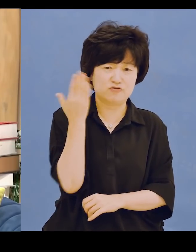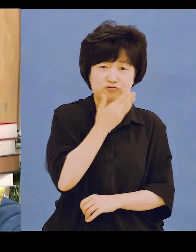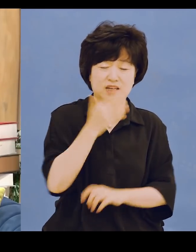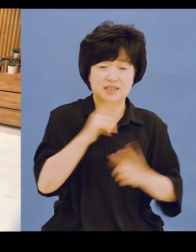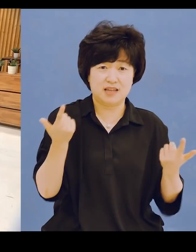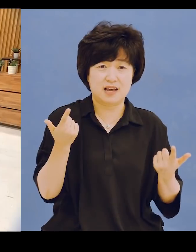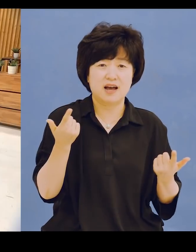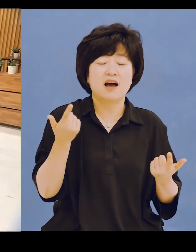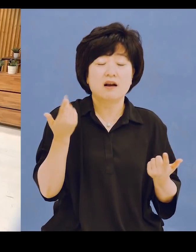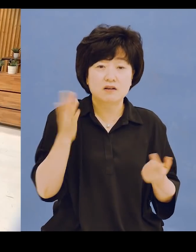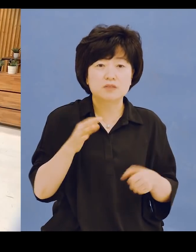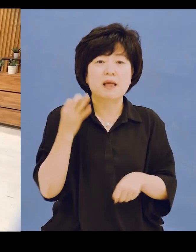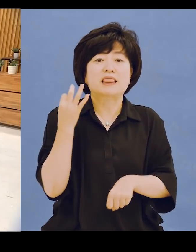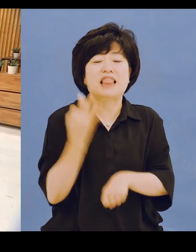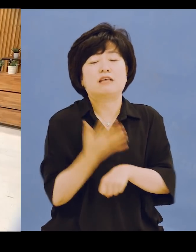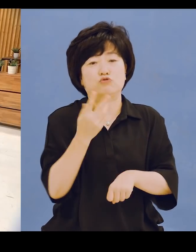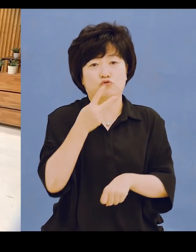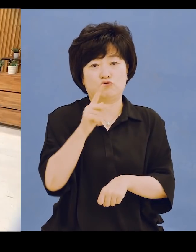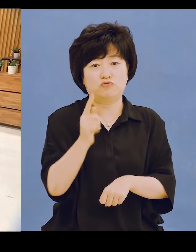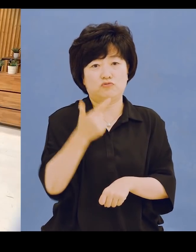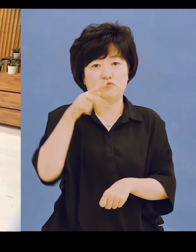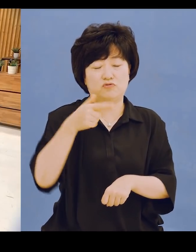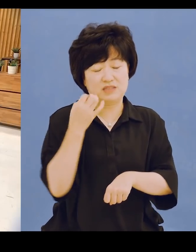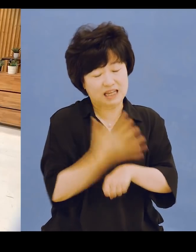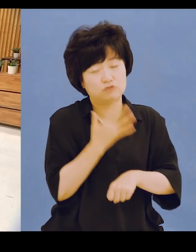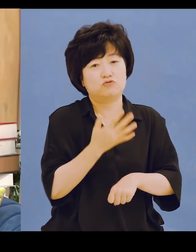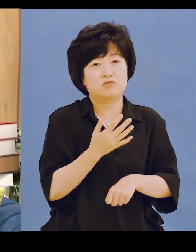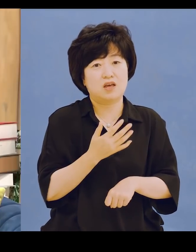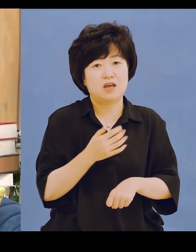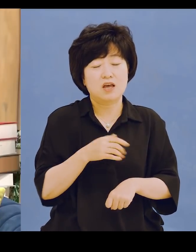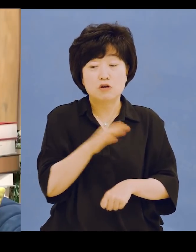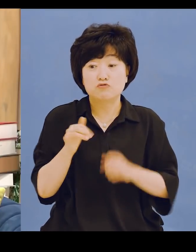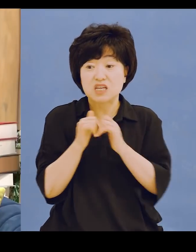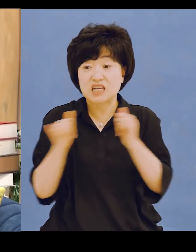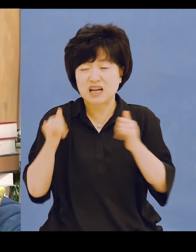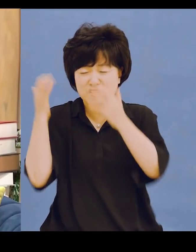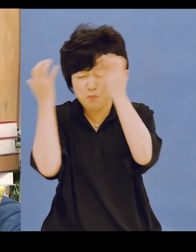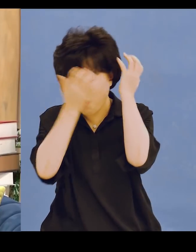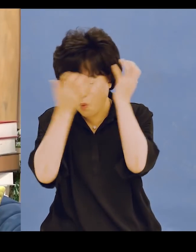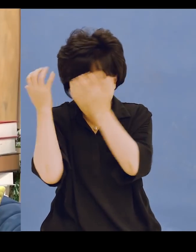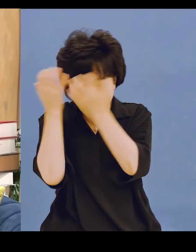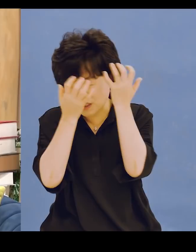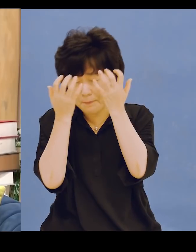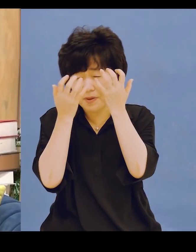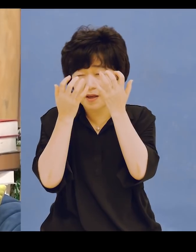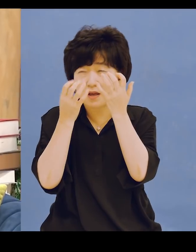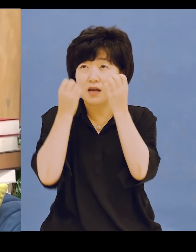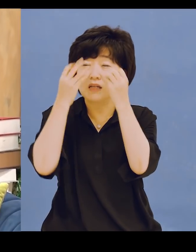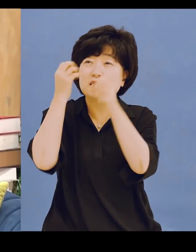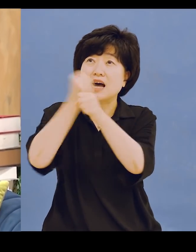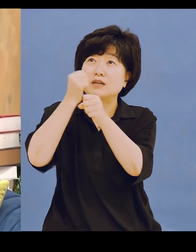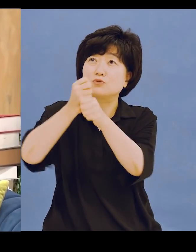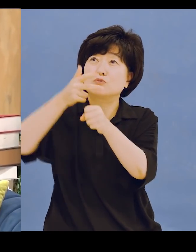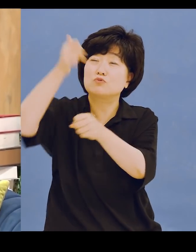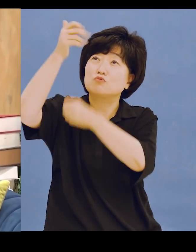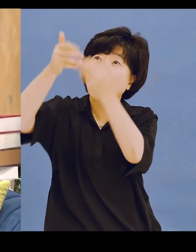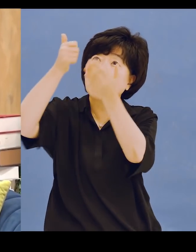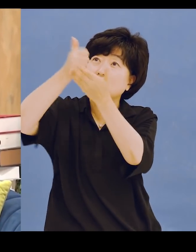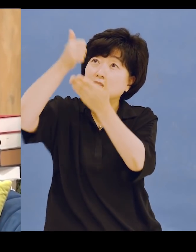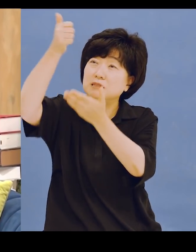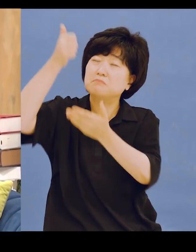너무 복잡하죠. 우리 다 그리고 너무 아는 체가 많아. 예. 그래서 창조주 하나님 그러면 그것이 내가 이해가 설득 당해야